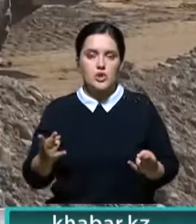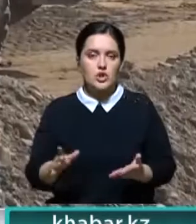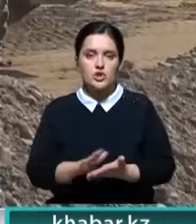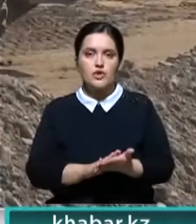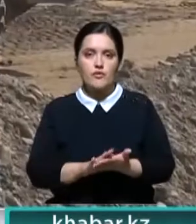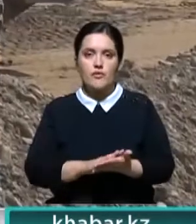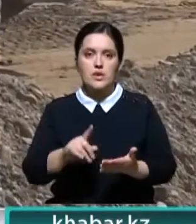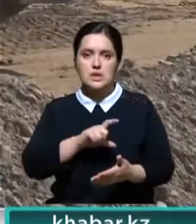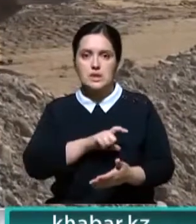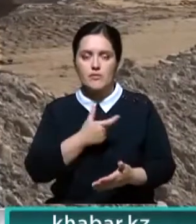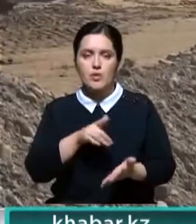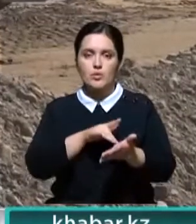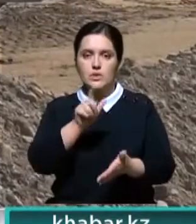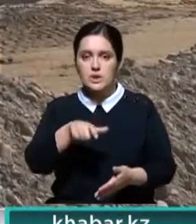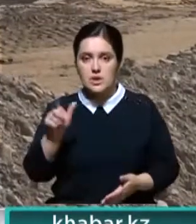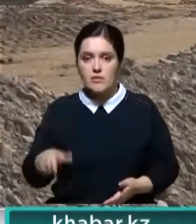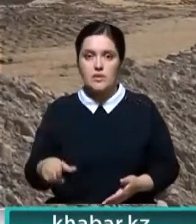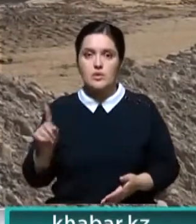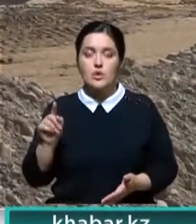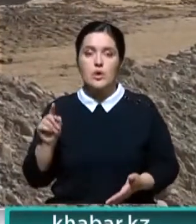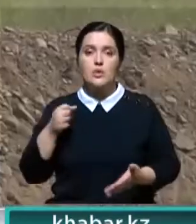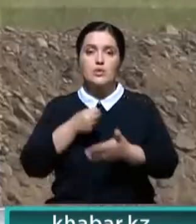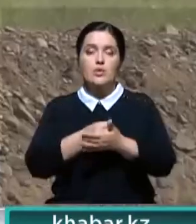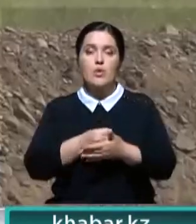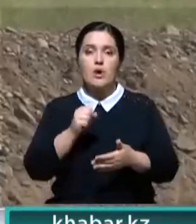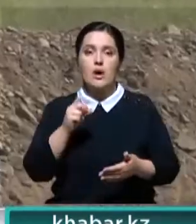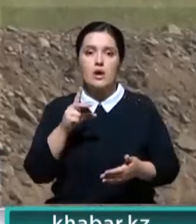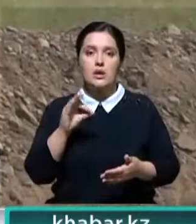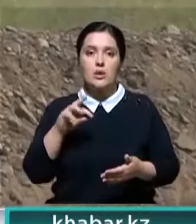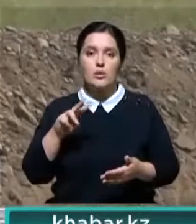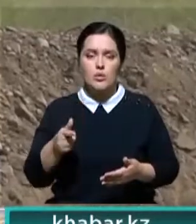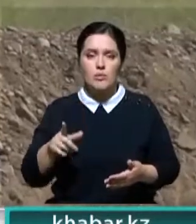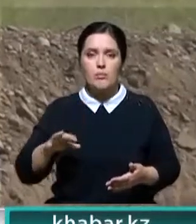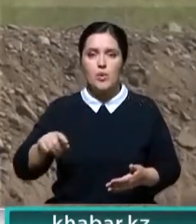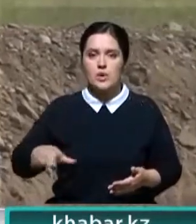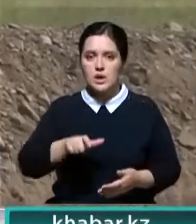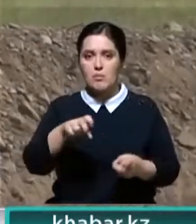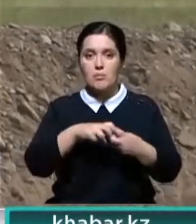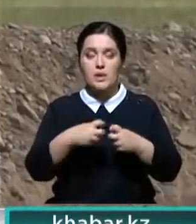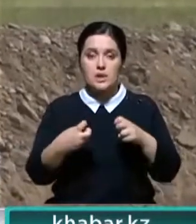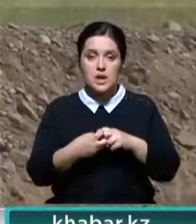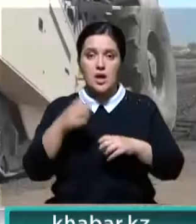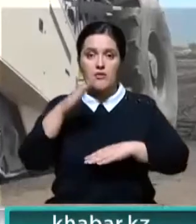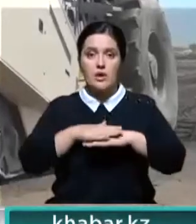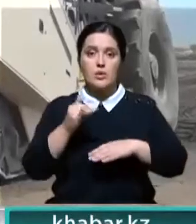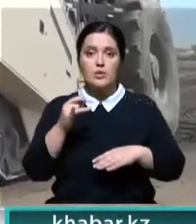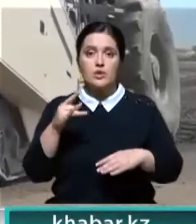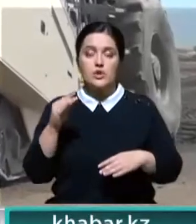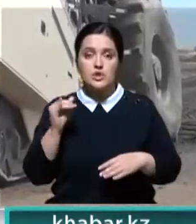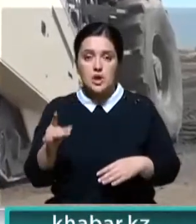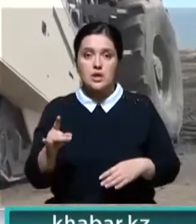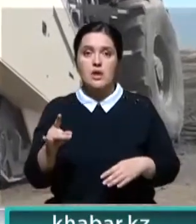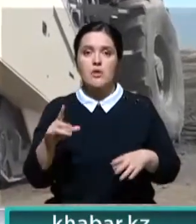ситуация вызывает недовольство у туристов дело в том что добираться до популярного курорта по разбитым дорогам проблематично в акимате